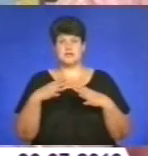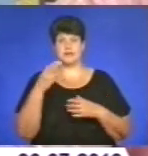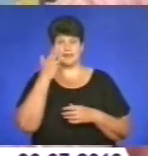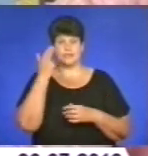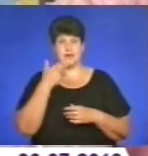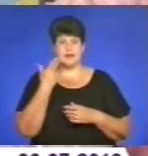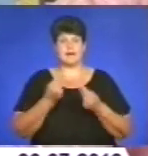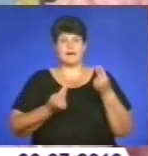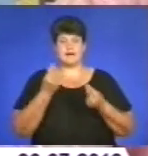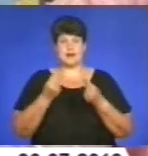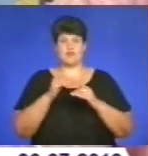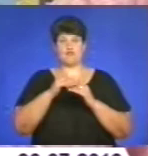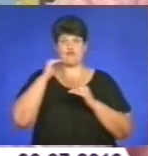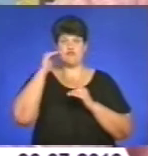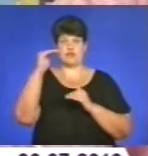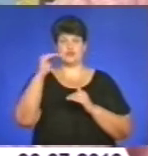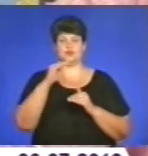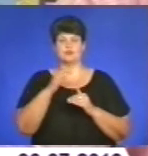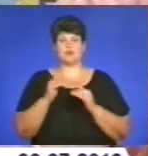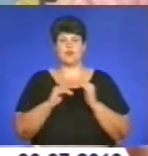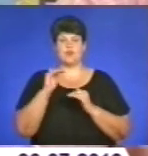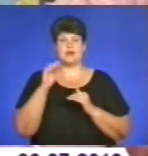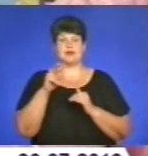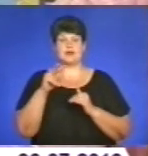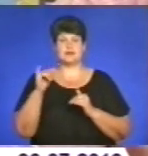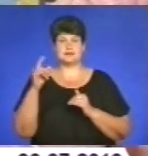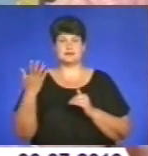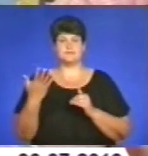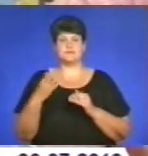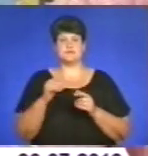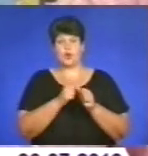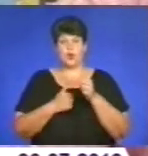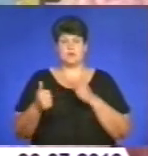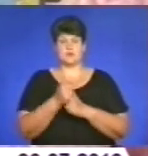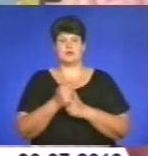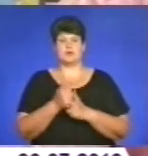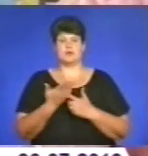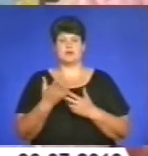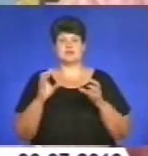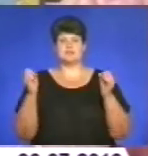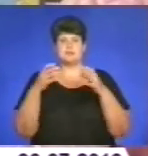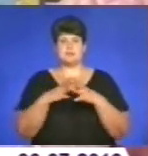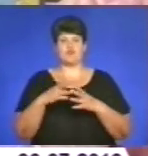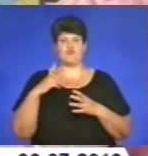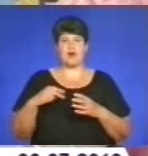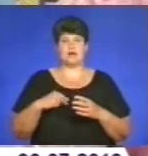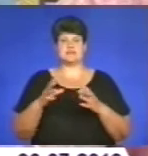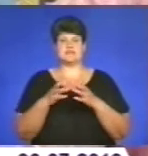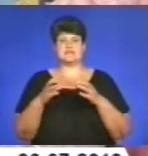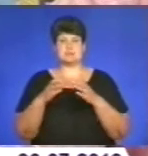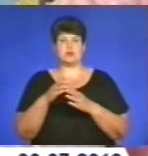у вищому дивізіоні європейському і вже обігрує збірні Англії, і навіть збірну Франції, яка дуже серйозна команда.